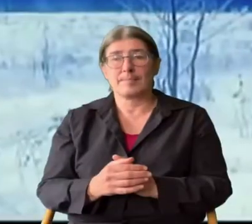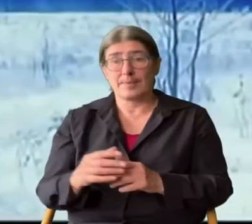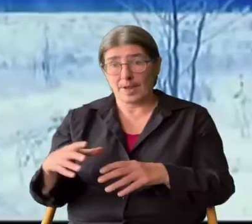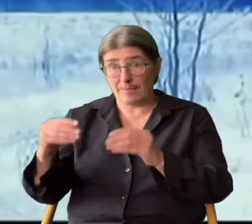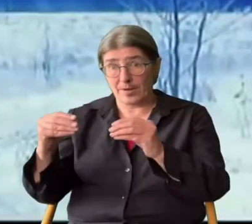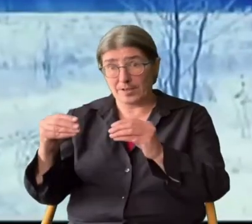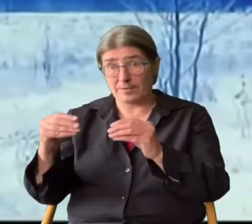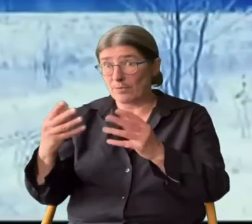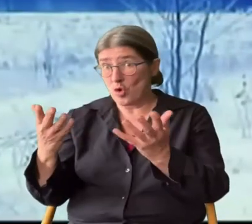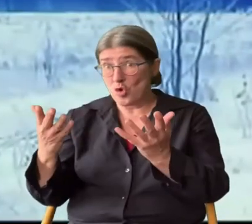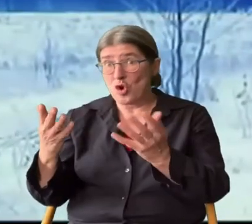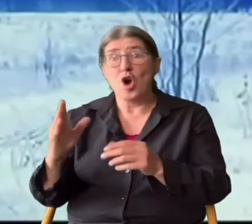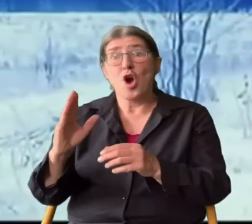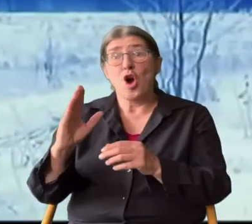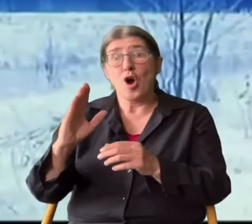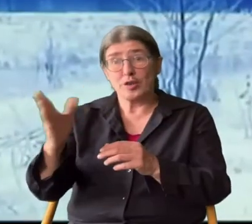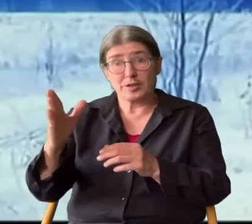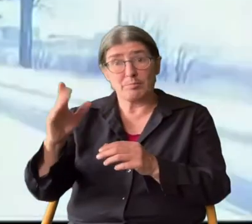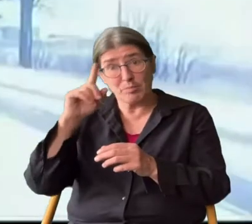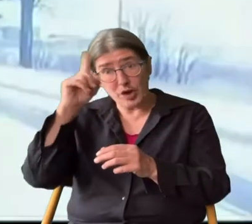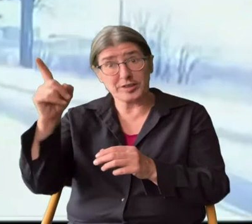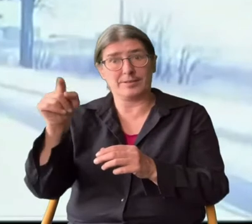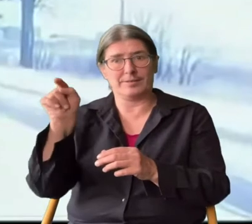Es beginnt in Ostpreußen.